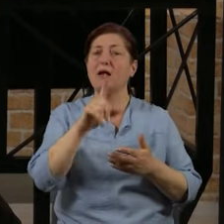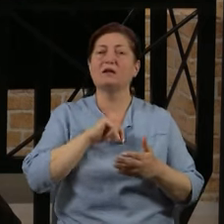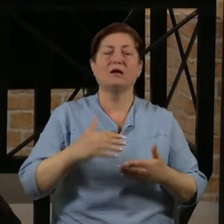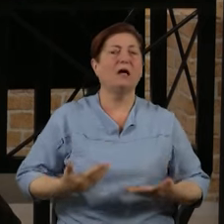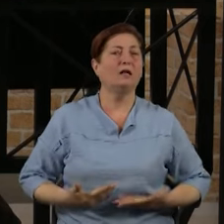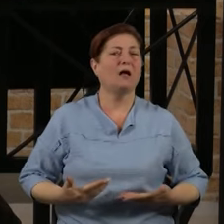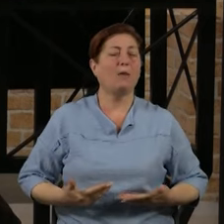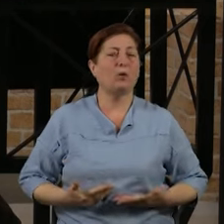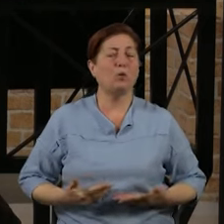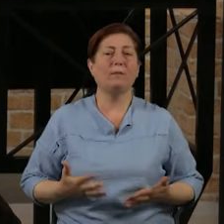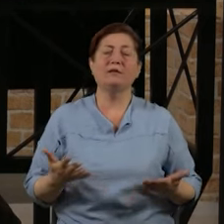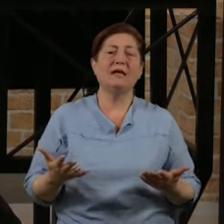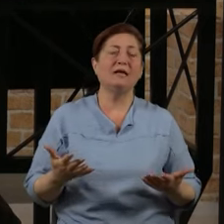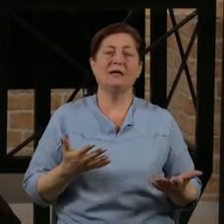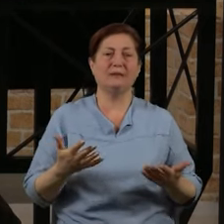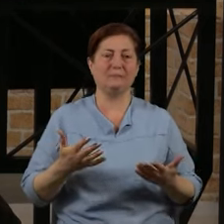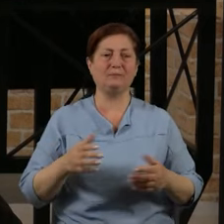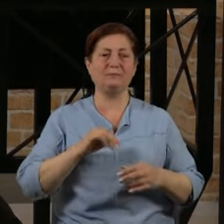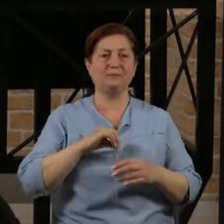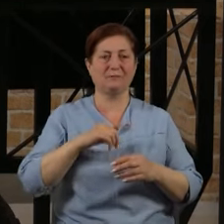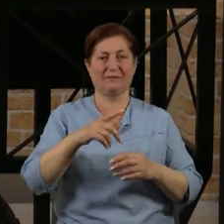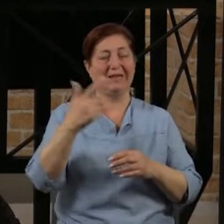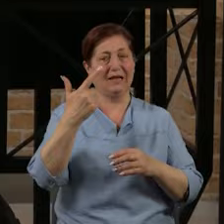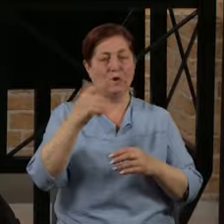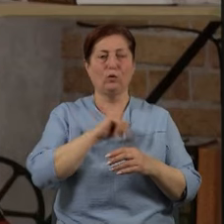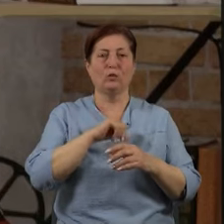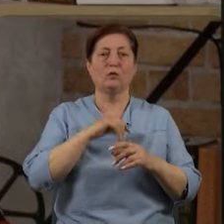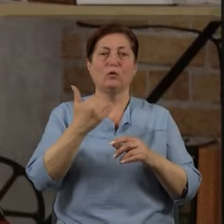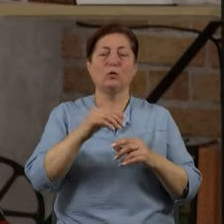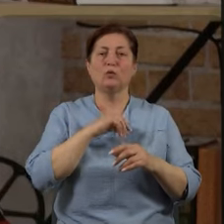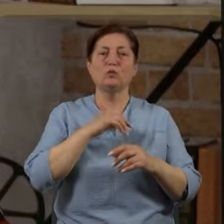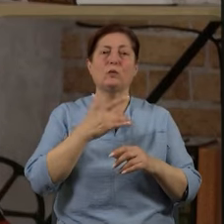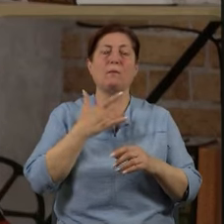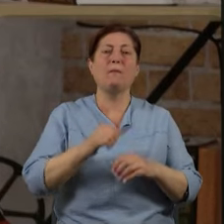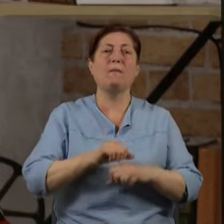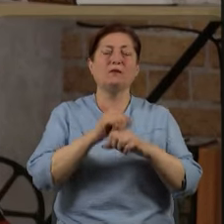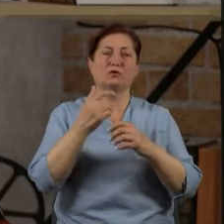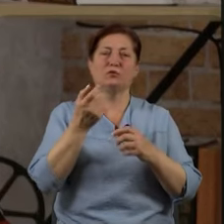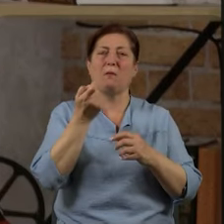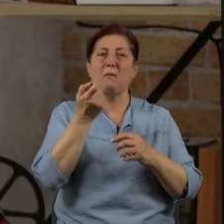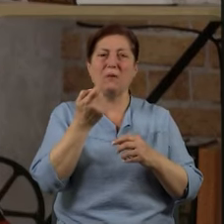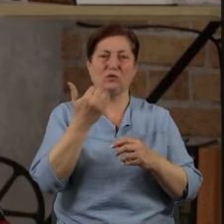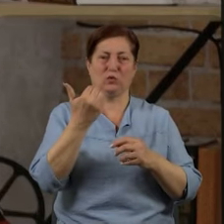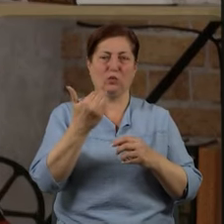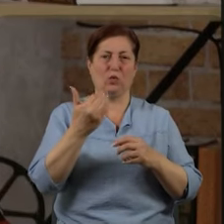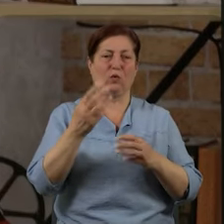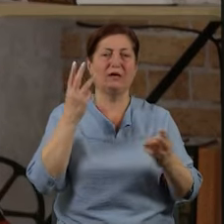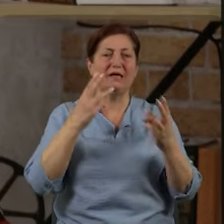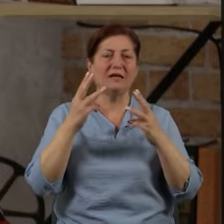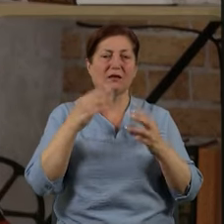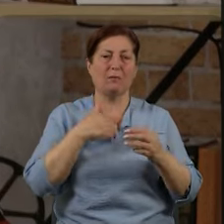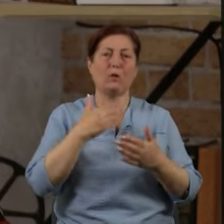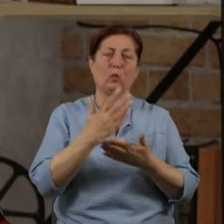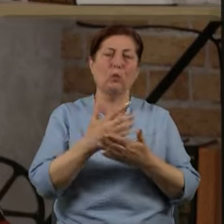նկատմամբ։ Երկրորդը եւ այստեղ է, որ երևույթը բարձանում է սոցկենսագրական մանրամասներից։ Մենք ունենք